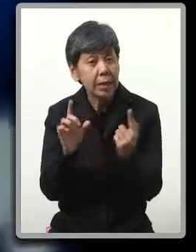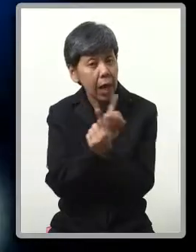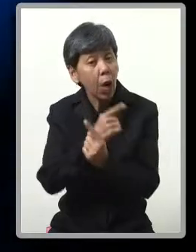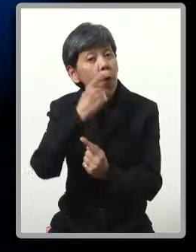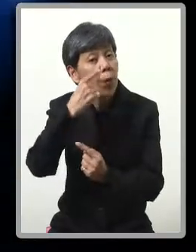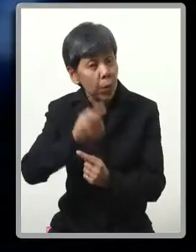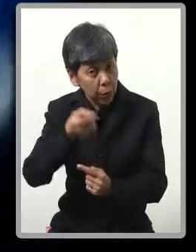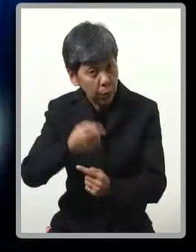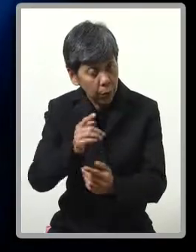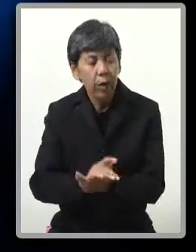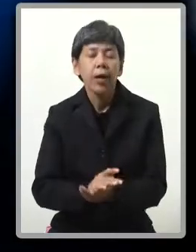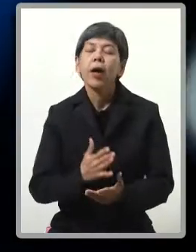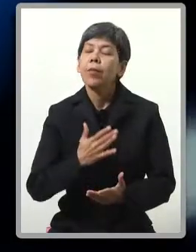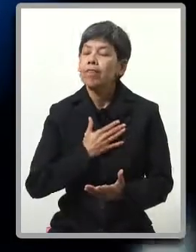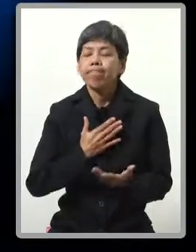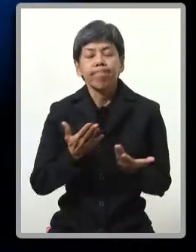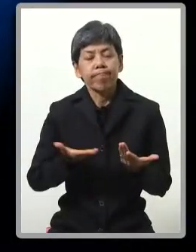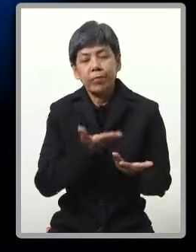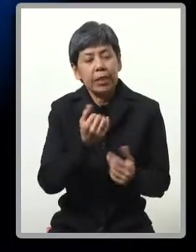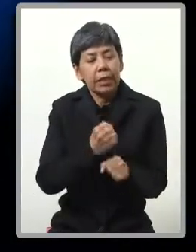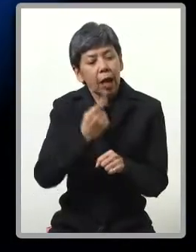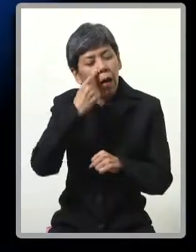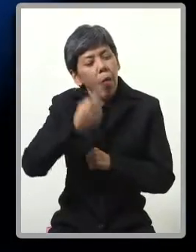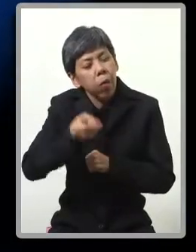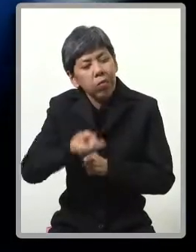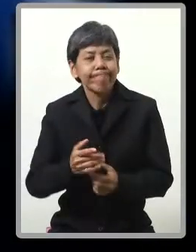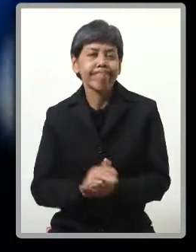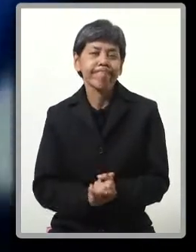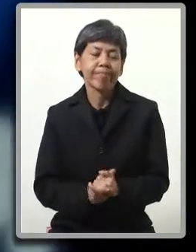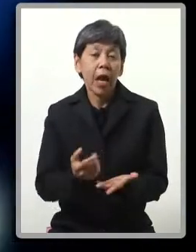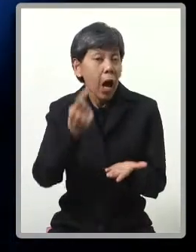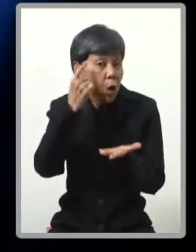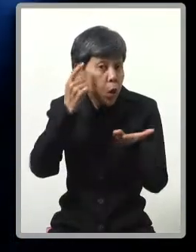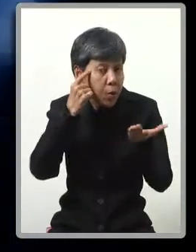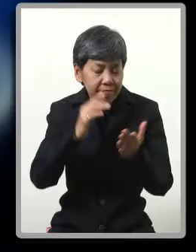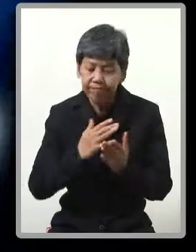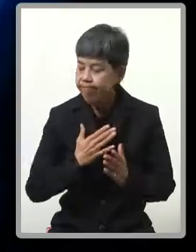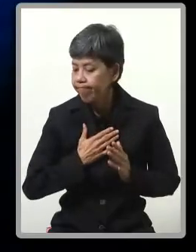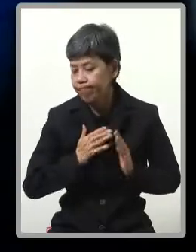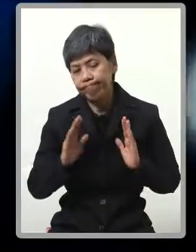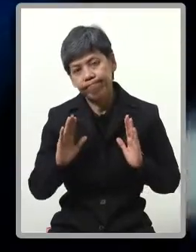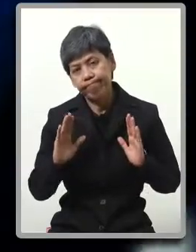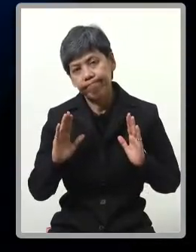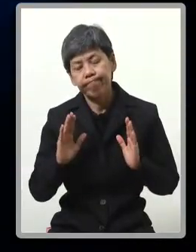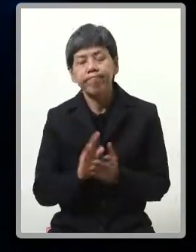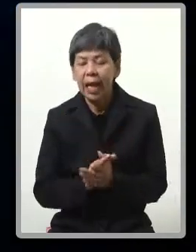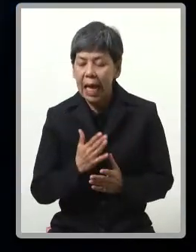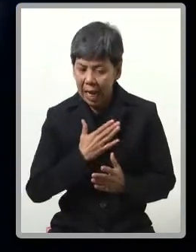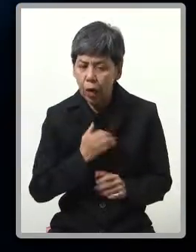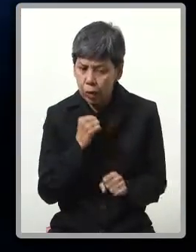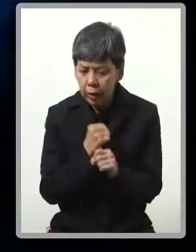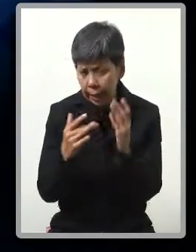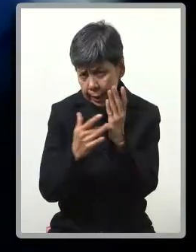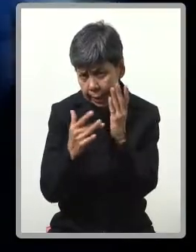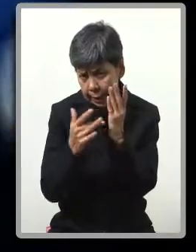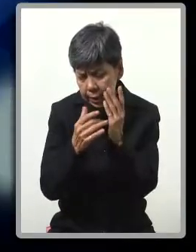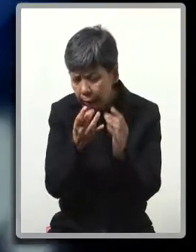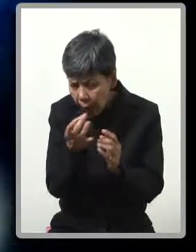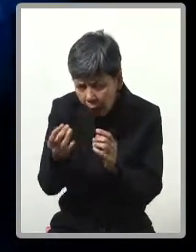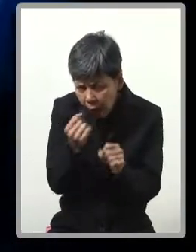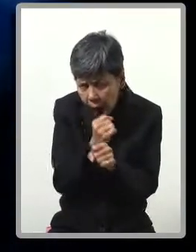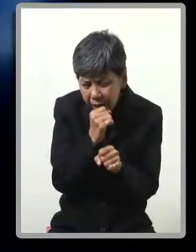าเราจะอยู่ในสังคมนี้ต่อไปผมด้วยท่านด้วยเนี่ยแล้วเรายังเป็นแบบนี้ท่านรู้ไหมว่าสังคมเขาไม่เอาเราเราต้องเอาเท